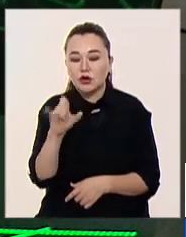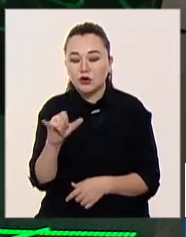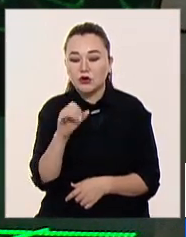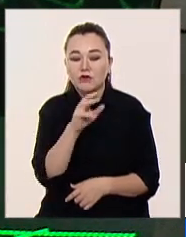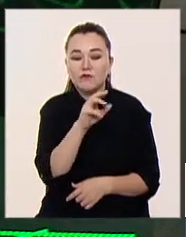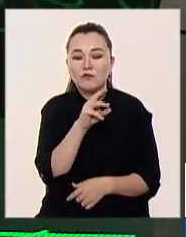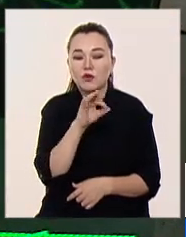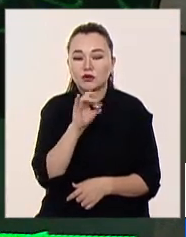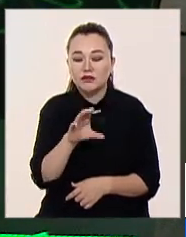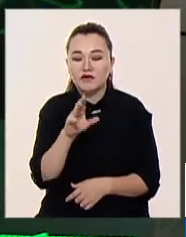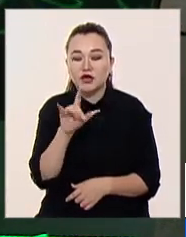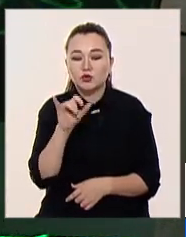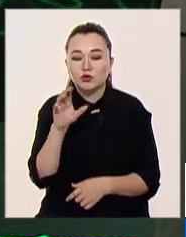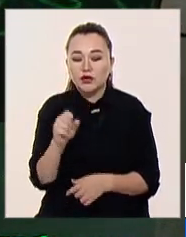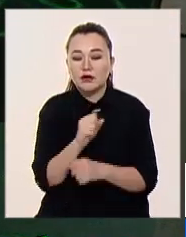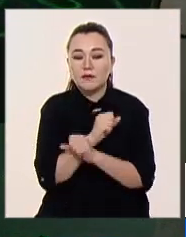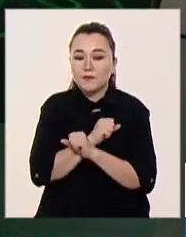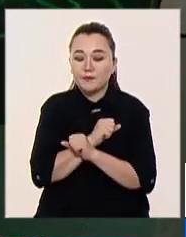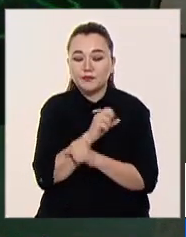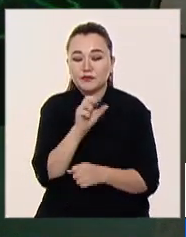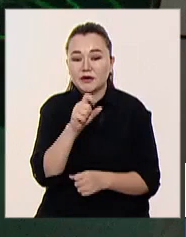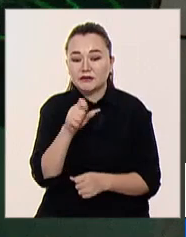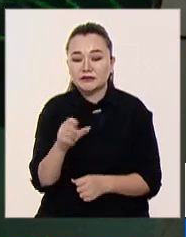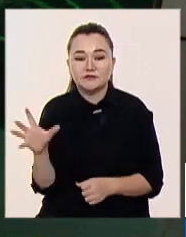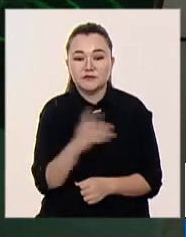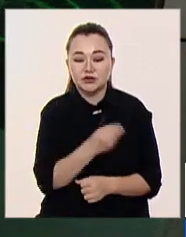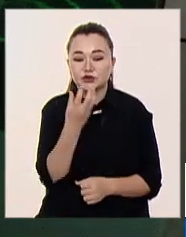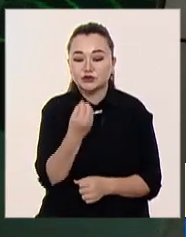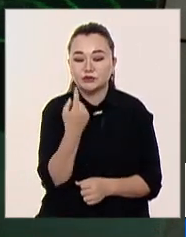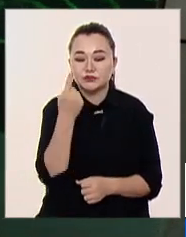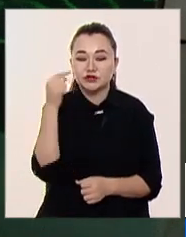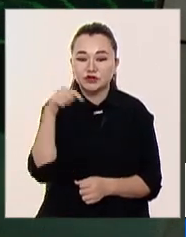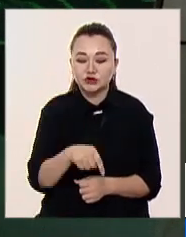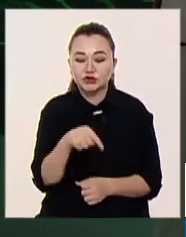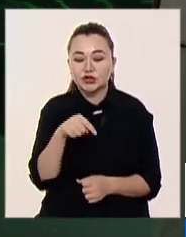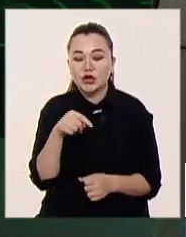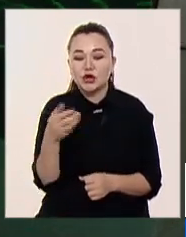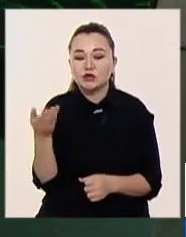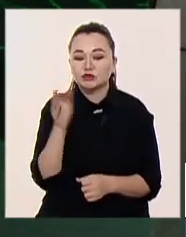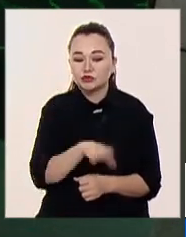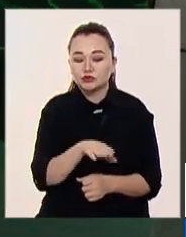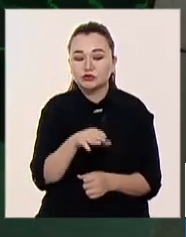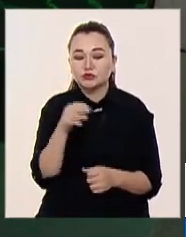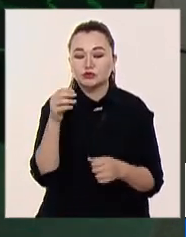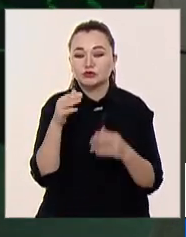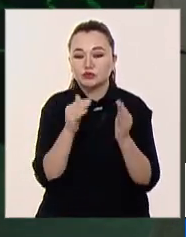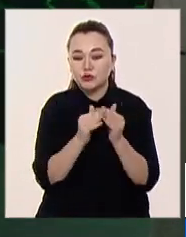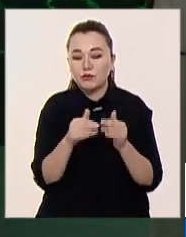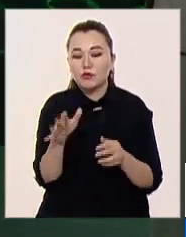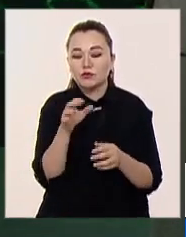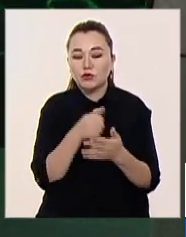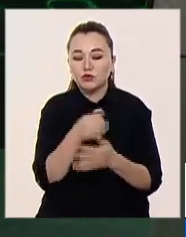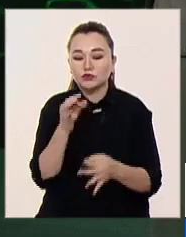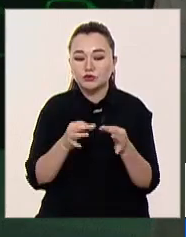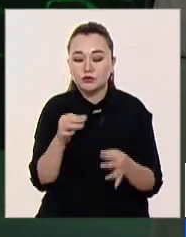Фортуна демалыс базаларын сондай-ақ 1000 жылжымалы мүлкін сотқа дейін тәркілеу туралы